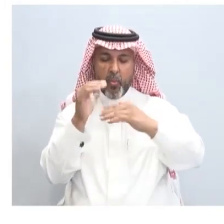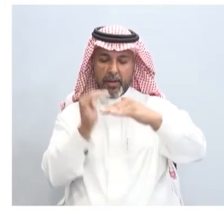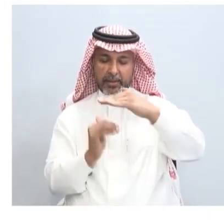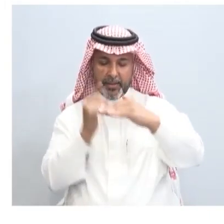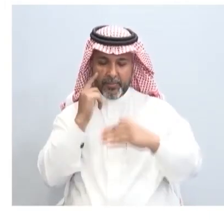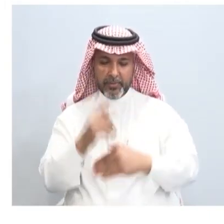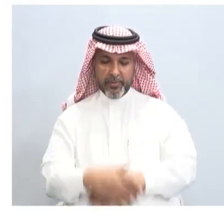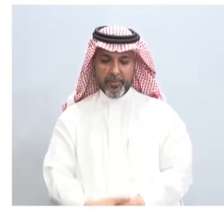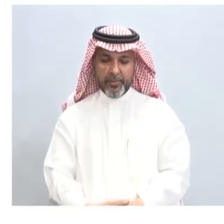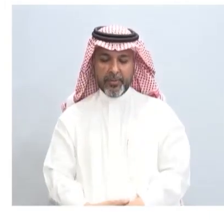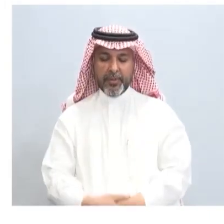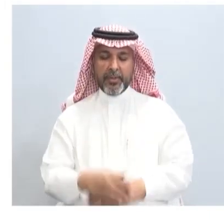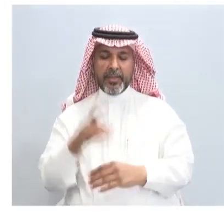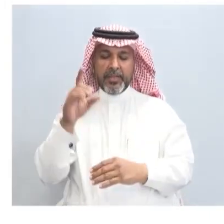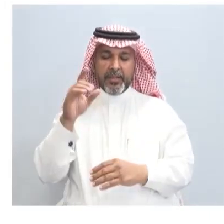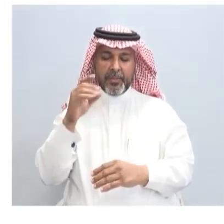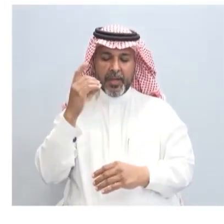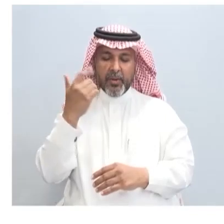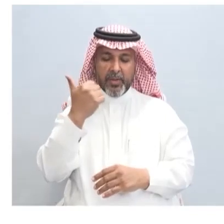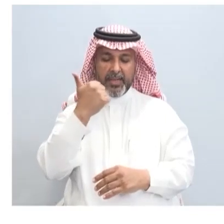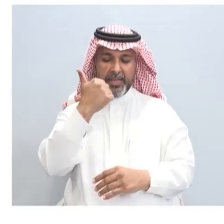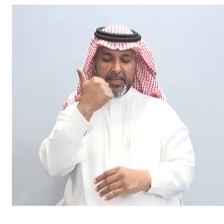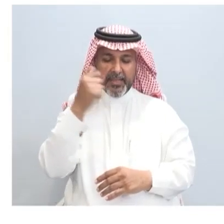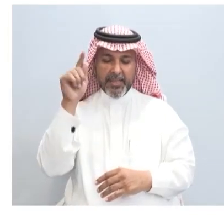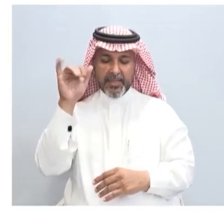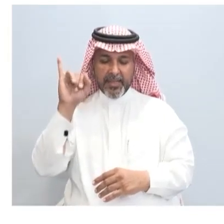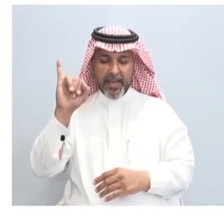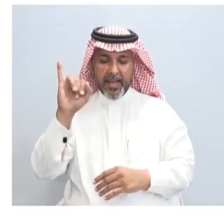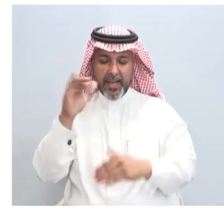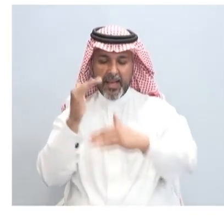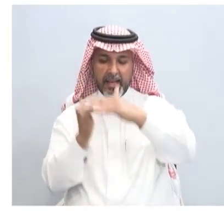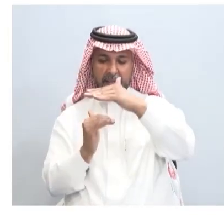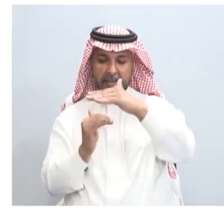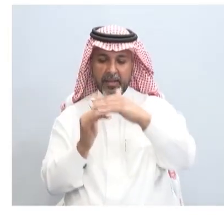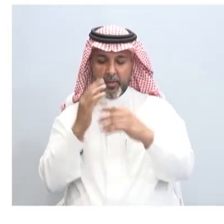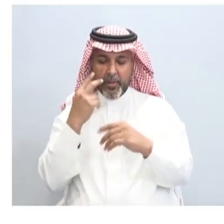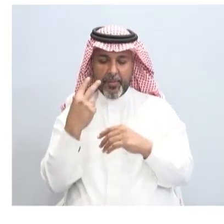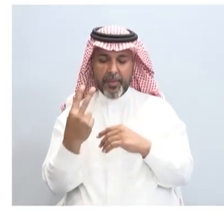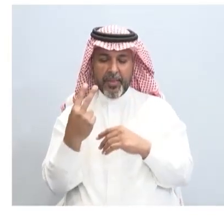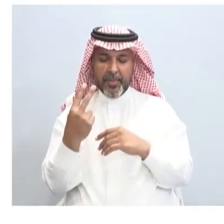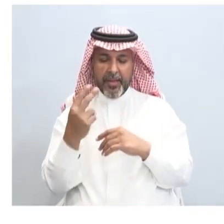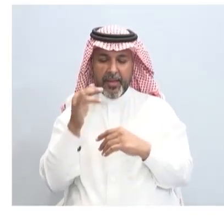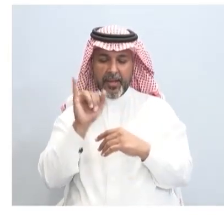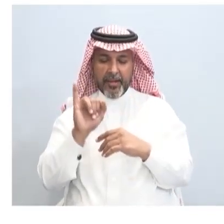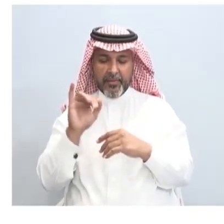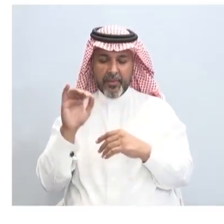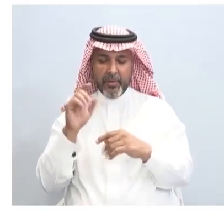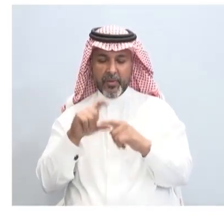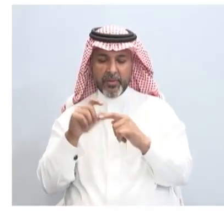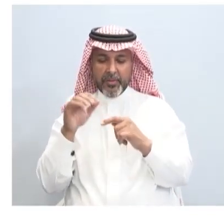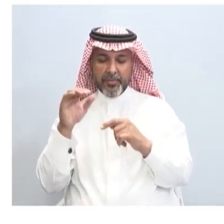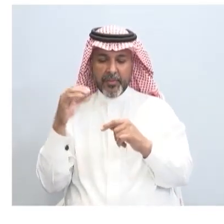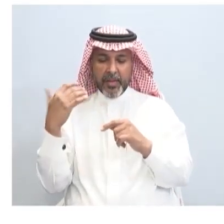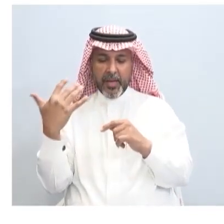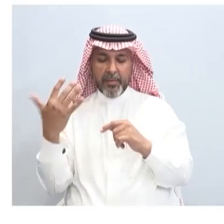فكتوريا او مضروب السته ولكن ح تقسم على التكرارات فالعدد واحد تكرر مرتين والعدد خمسه تكرر مرتين